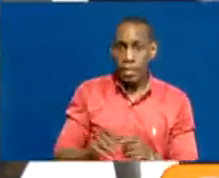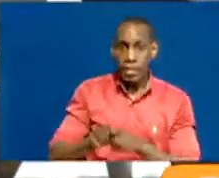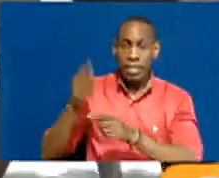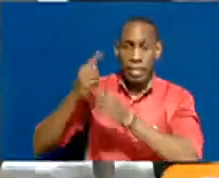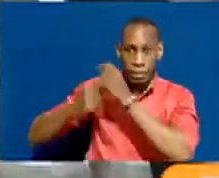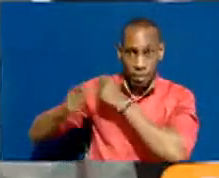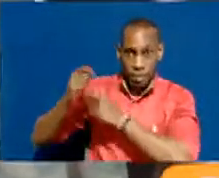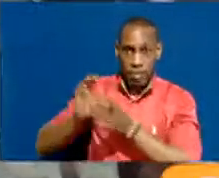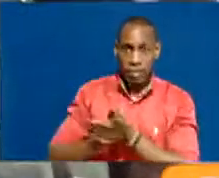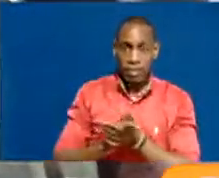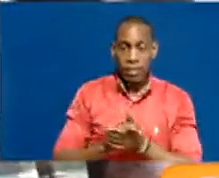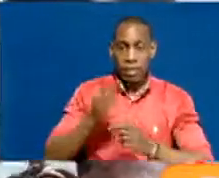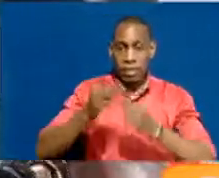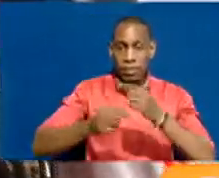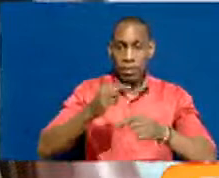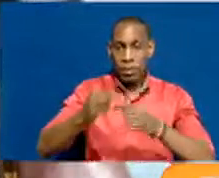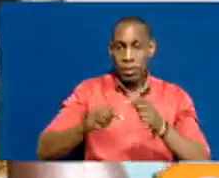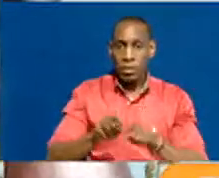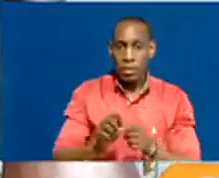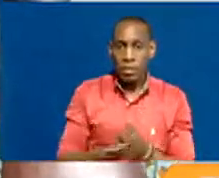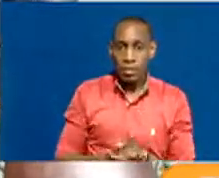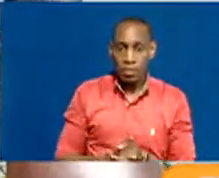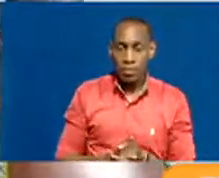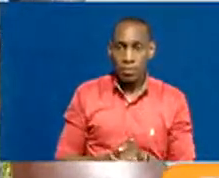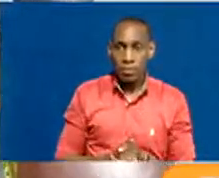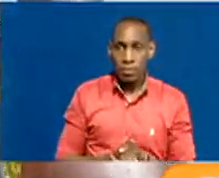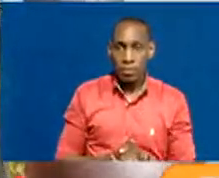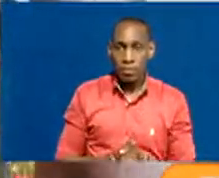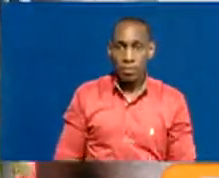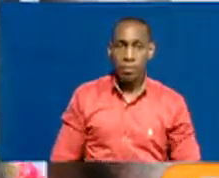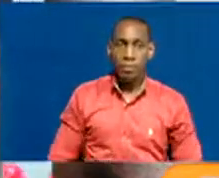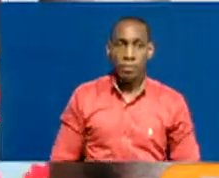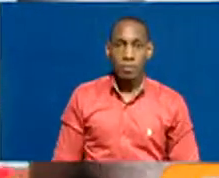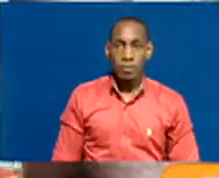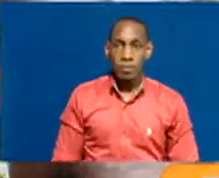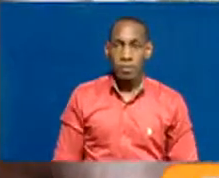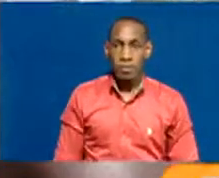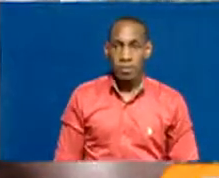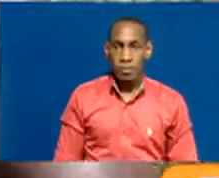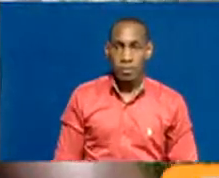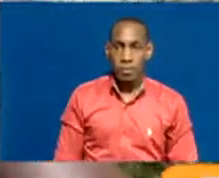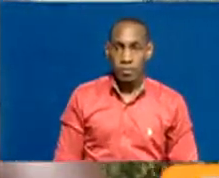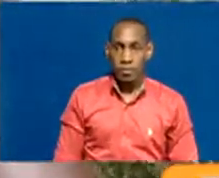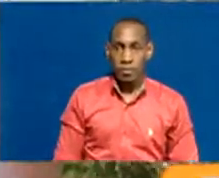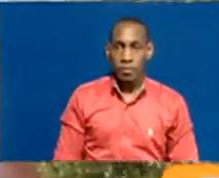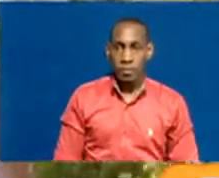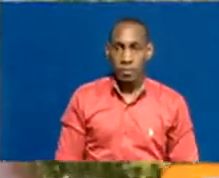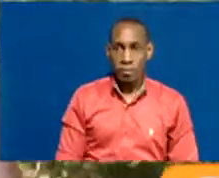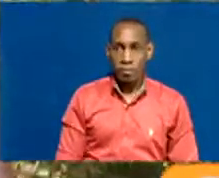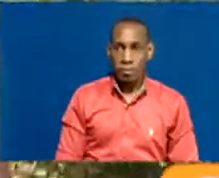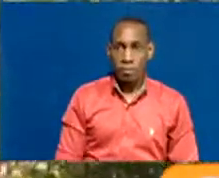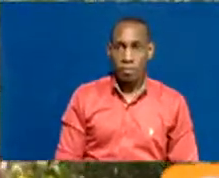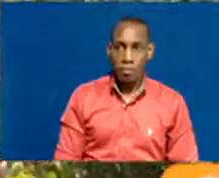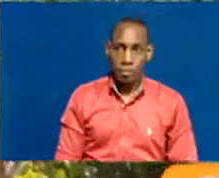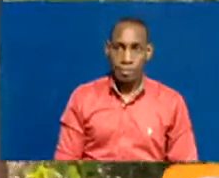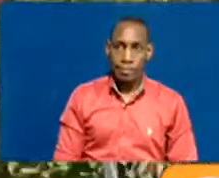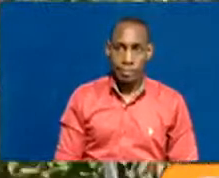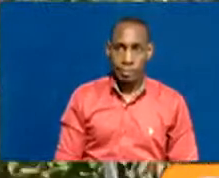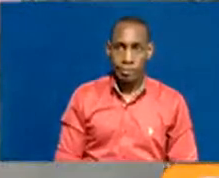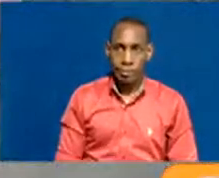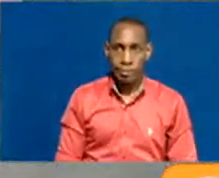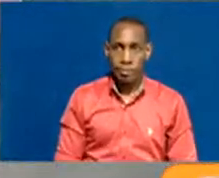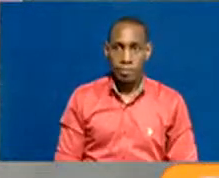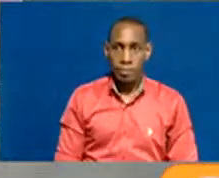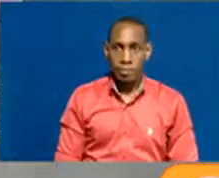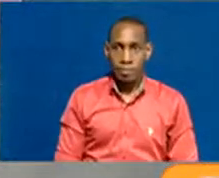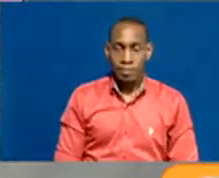hii imeshahidi na kukopa kutoka bara ya Europa. Francis Mtlaki, Ringa Citizen, County ya Kilifi.